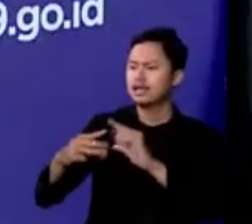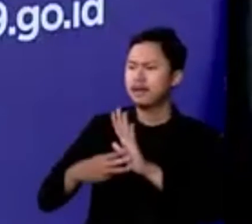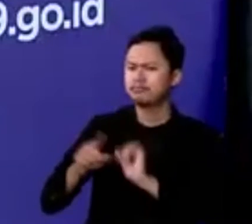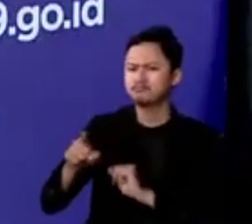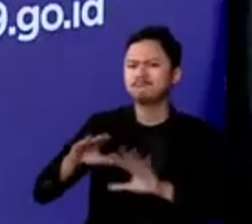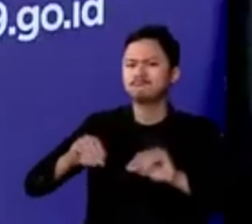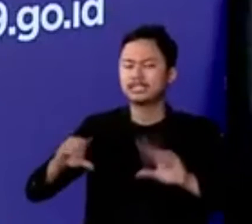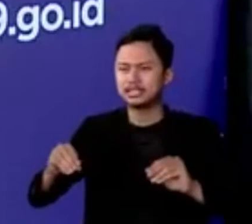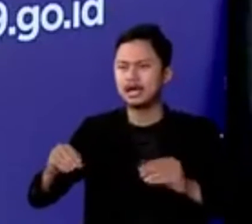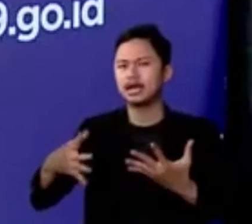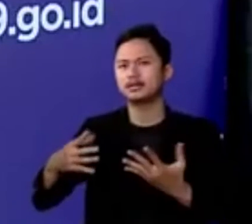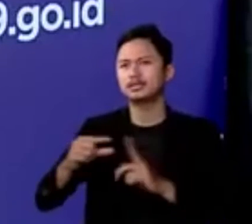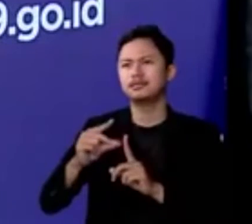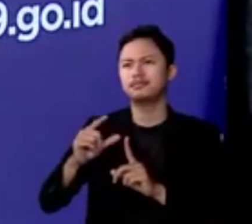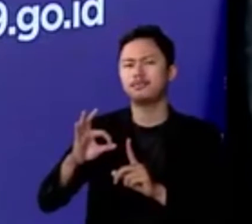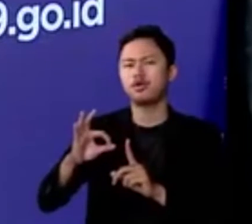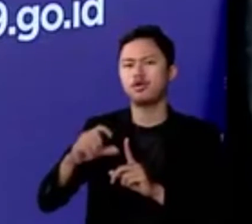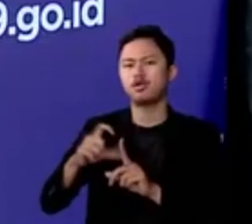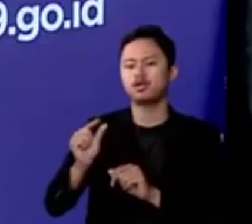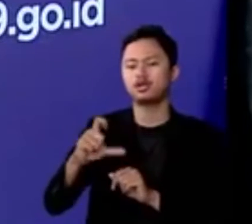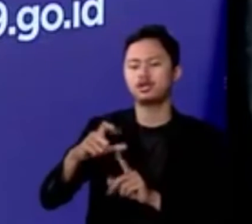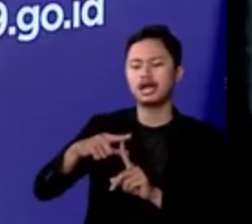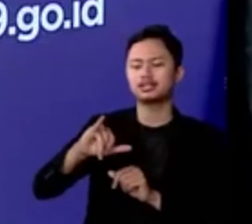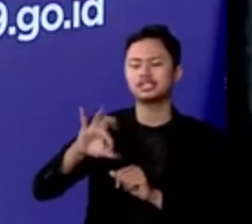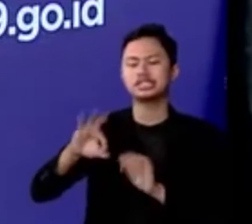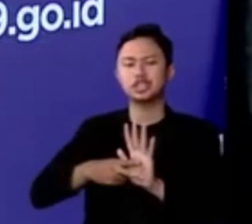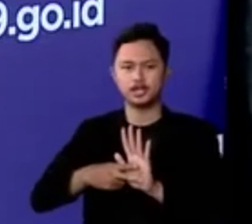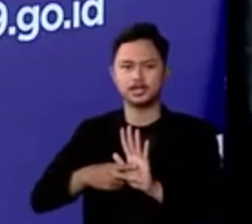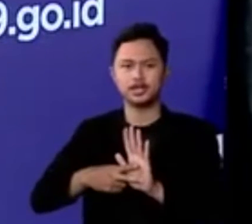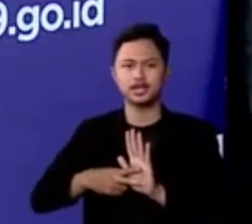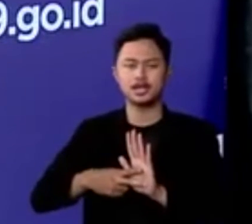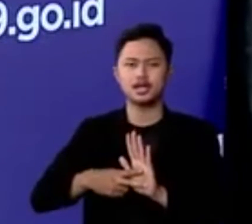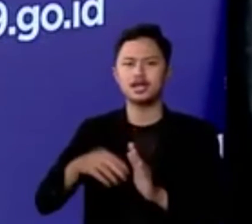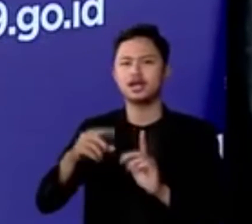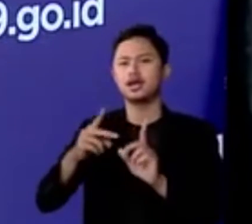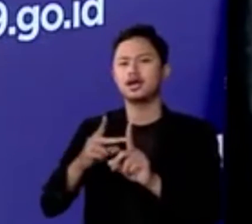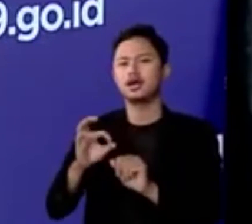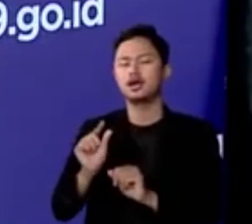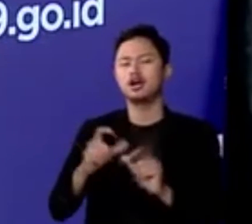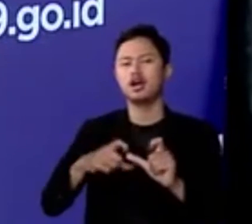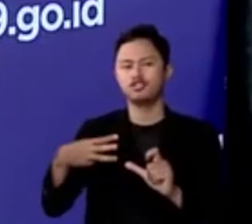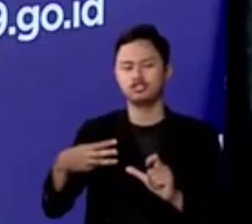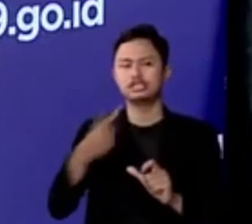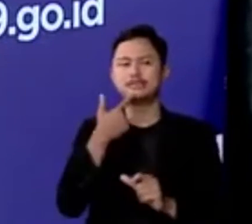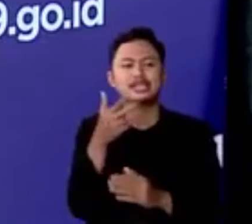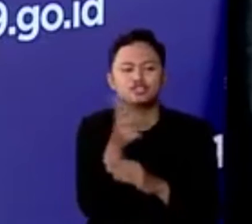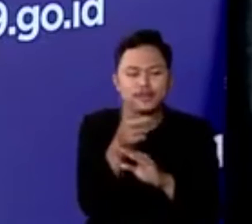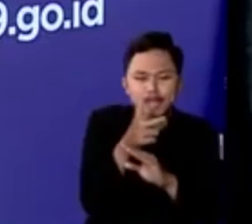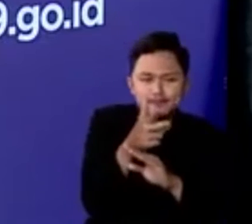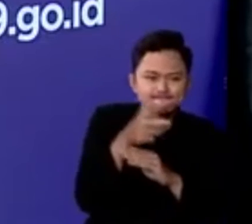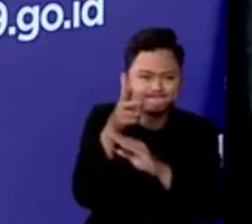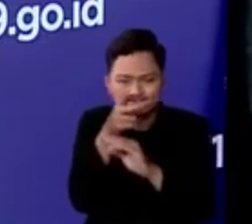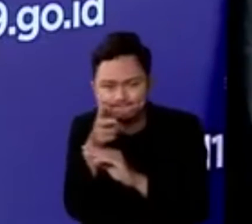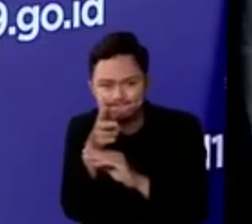bergerak dibidang tadi semuanya produksi production house juga ya salah satunya Nah kalau production house itu kan syuting kamu kita kan nggak mungkin ya virtual